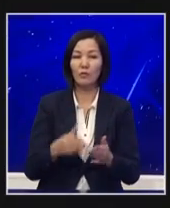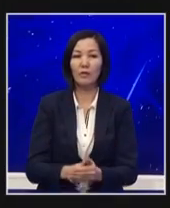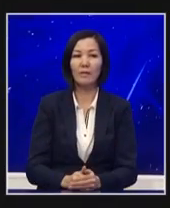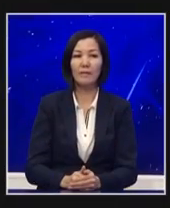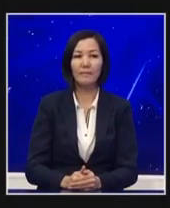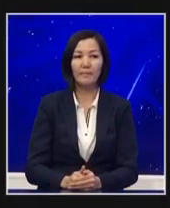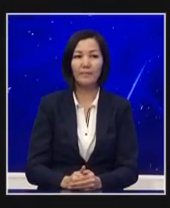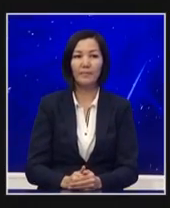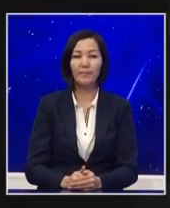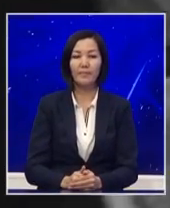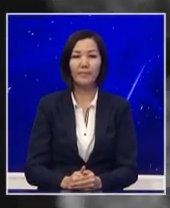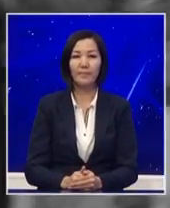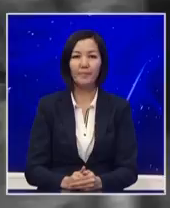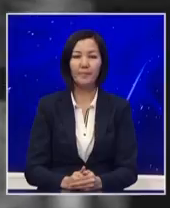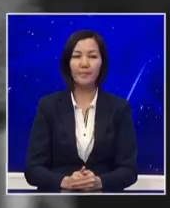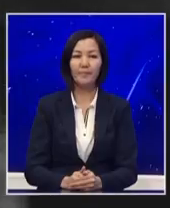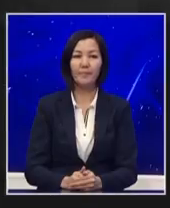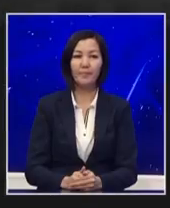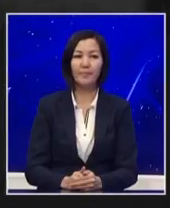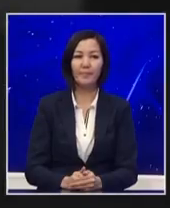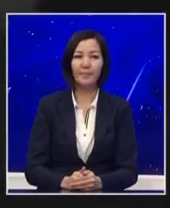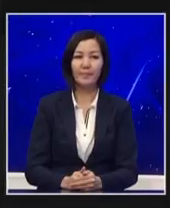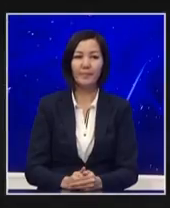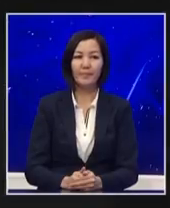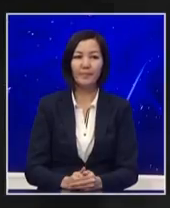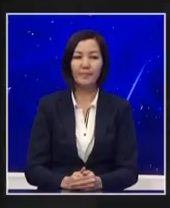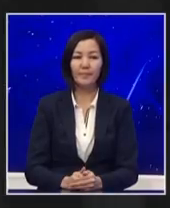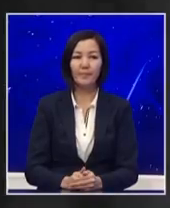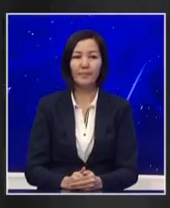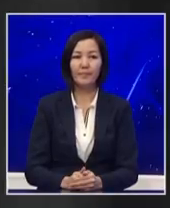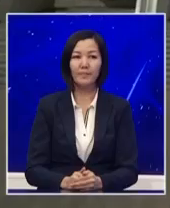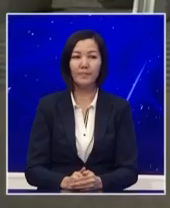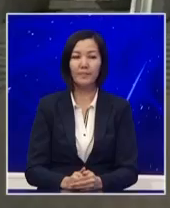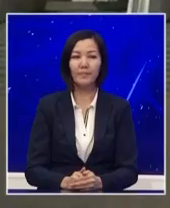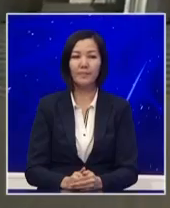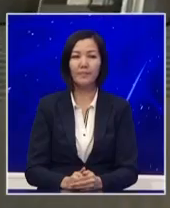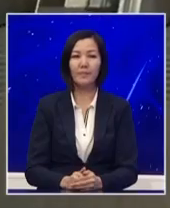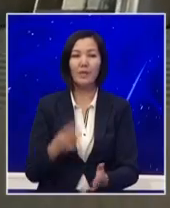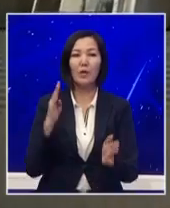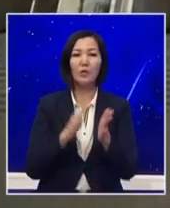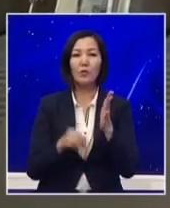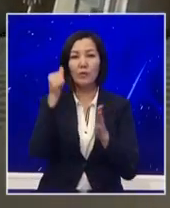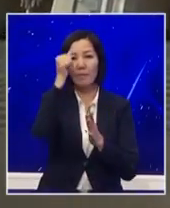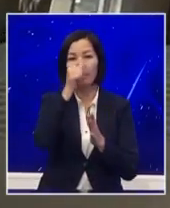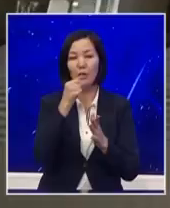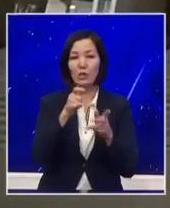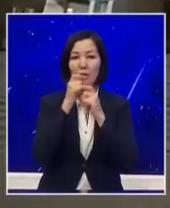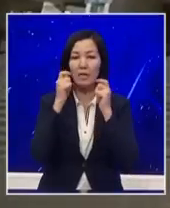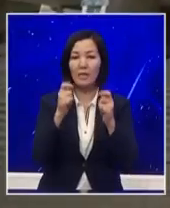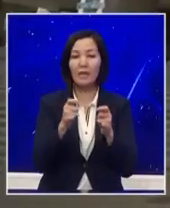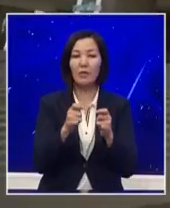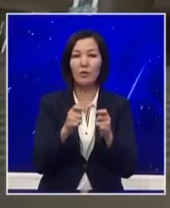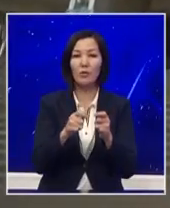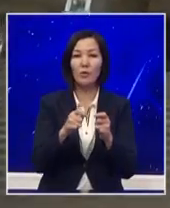Оны мен өткізген әр күнім, әр сағатым 95 жылдыққа тарту, бүгін мемлекет